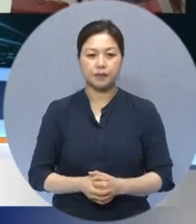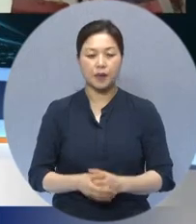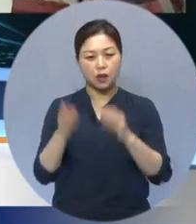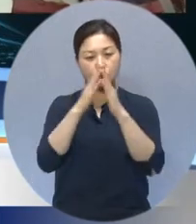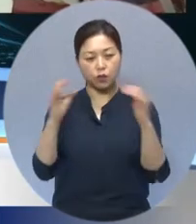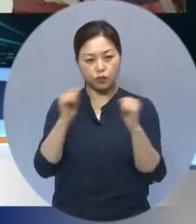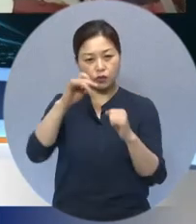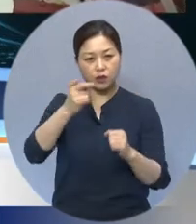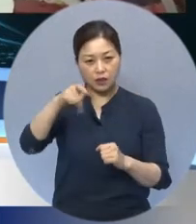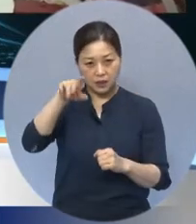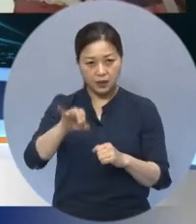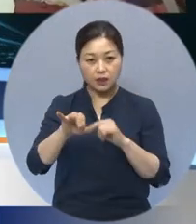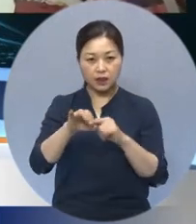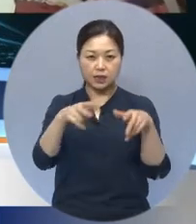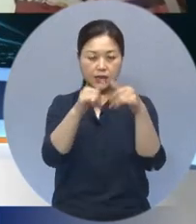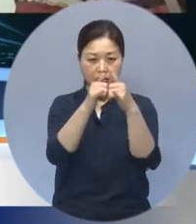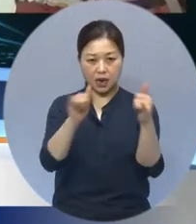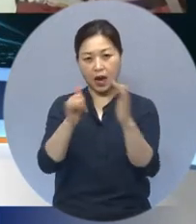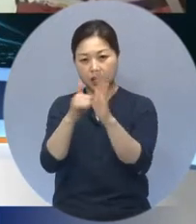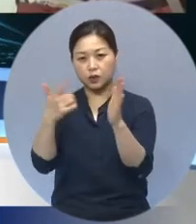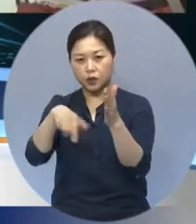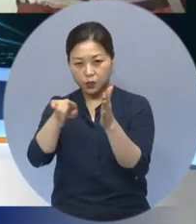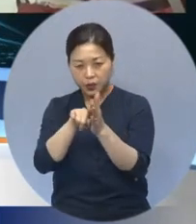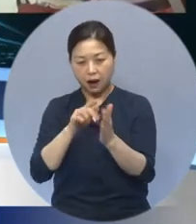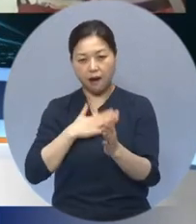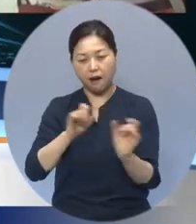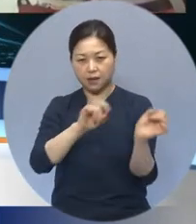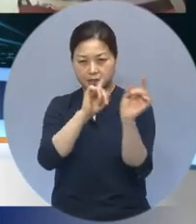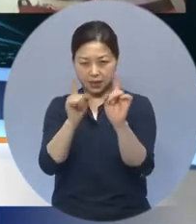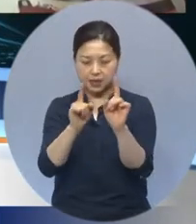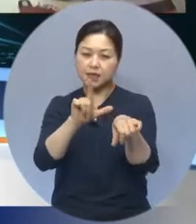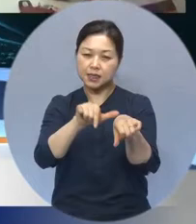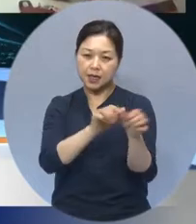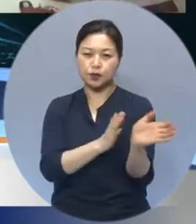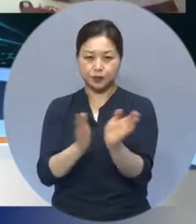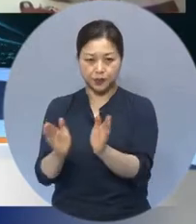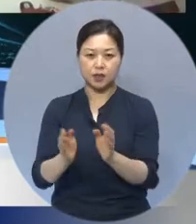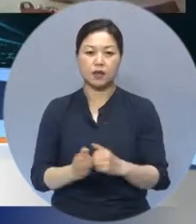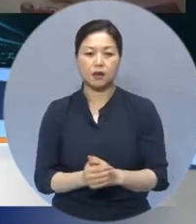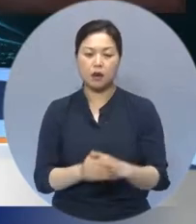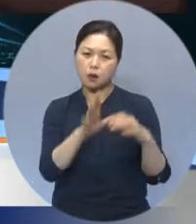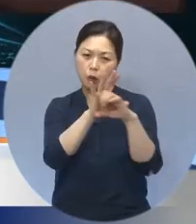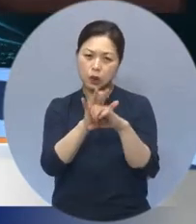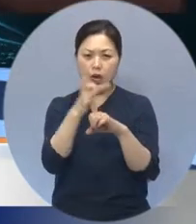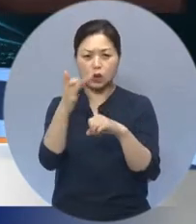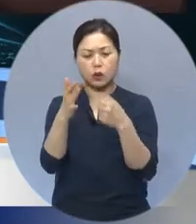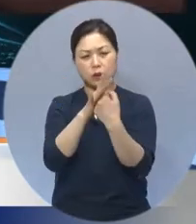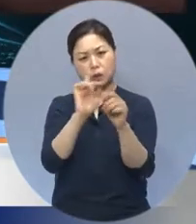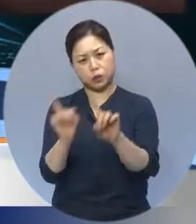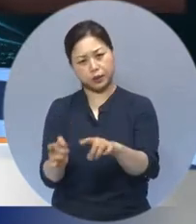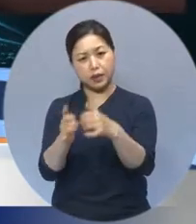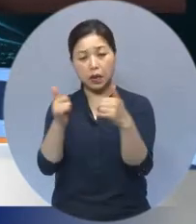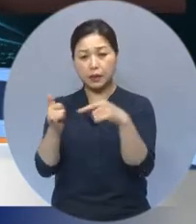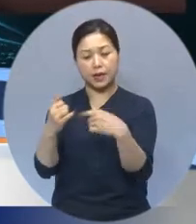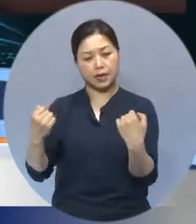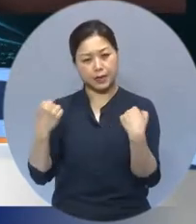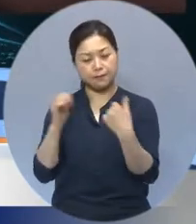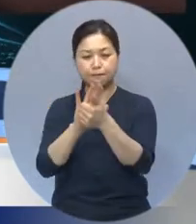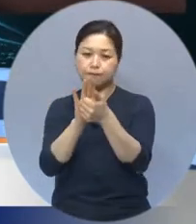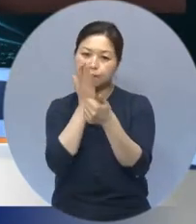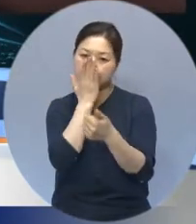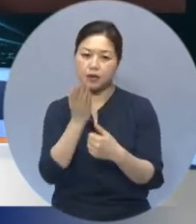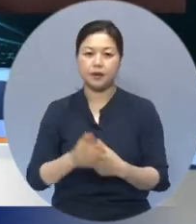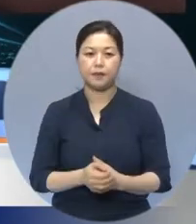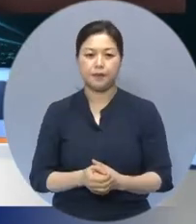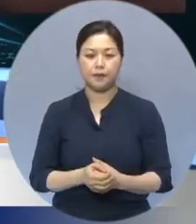전북 순창군이 장애인과 가족들을 위한 힐링 시간을 마련했습니다. 코로나19로 지친 이들에게 큰 힘이 됐다고